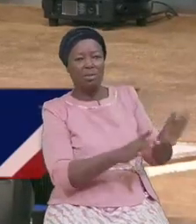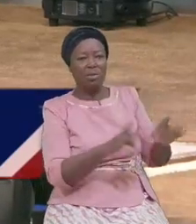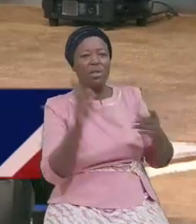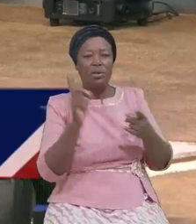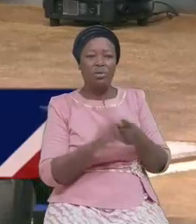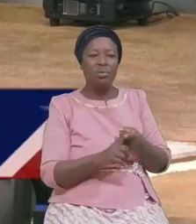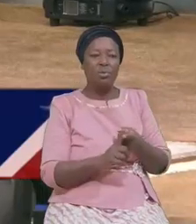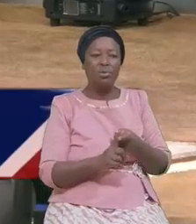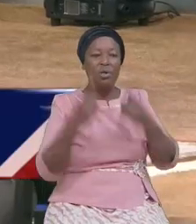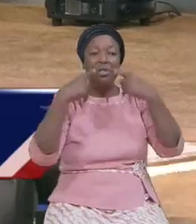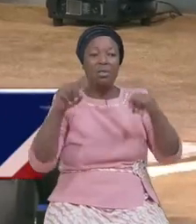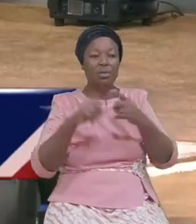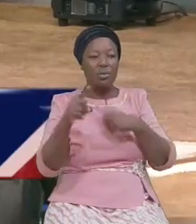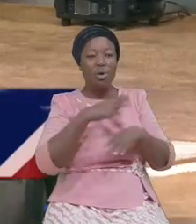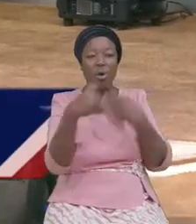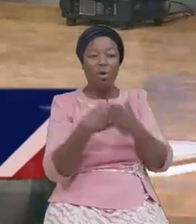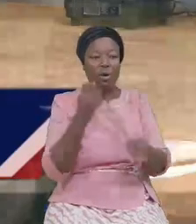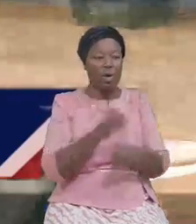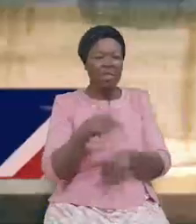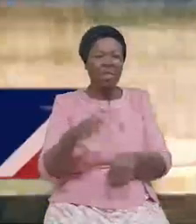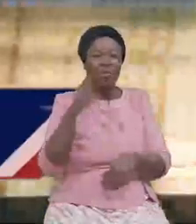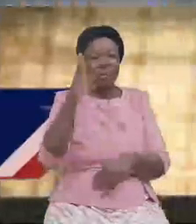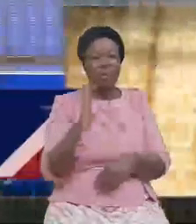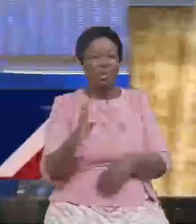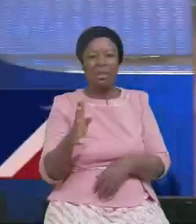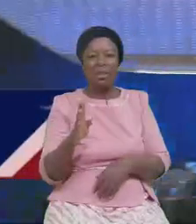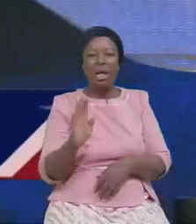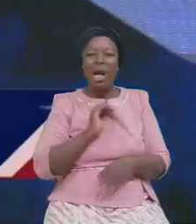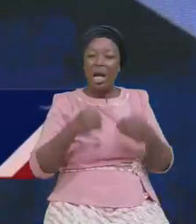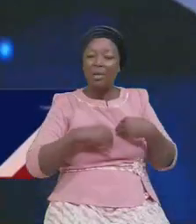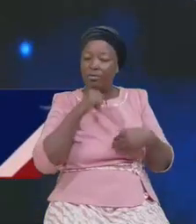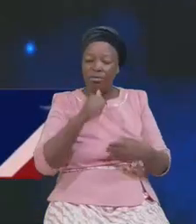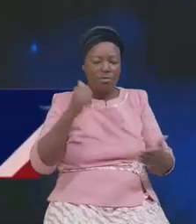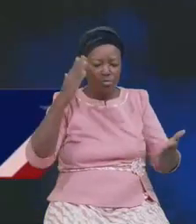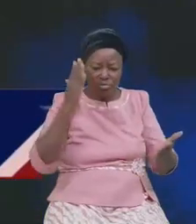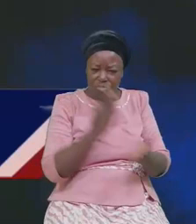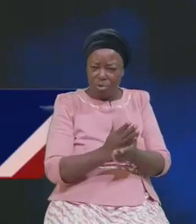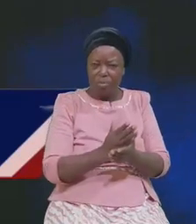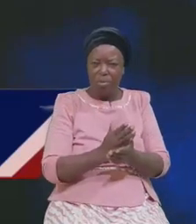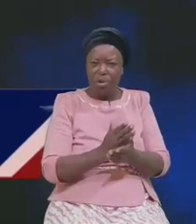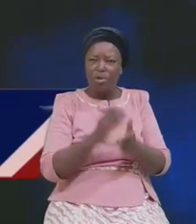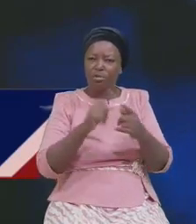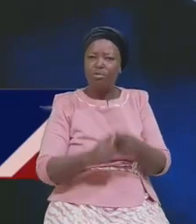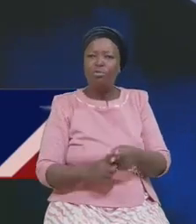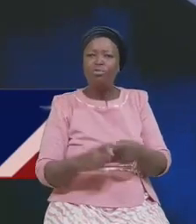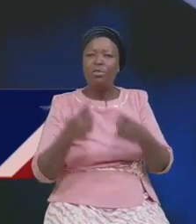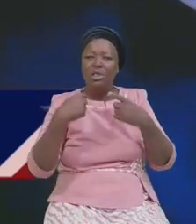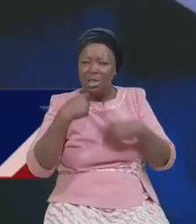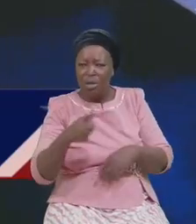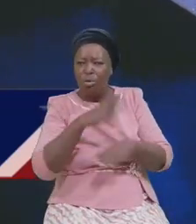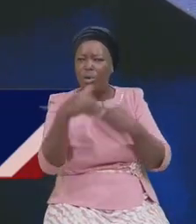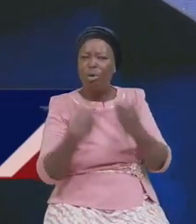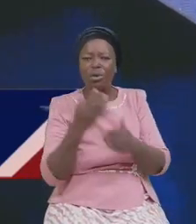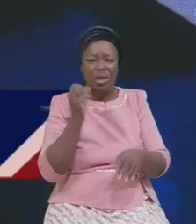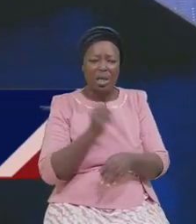de Dieu. Sans en rien cacher. Tout le conseil de Dieu. Est-ce que nous ne pouvons pas dire la même chose